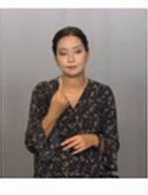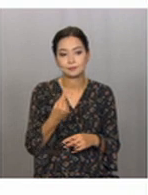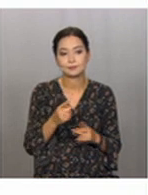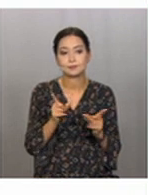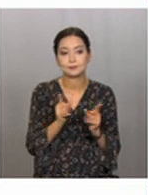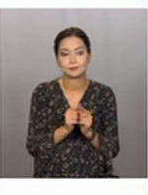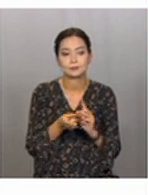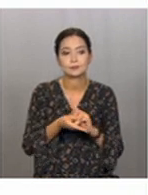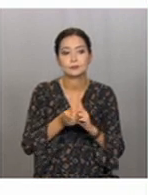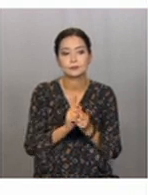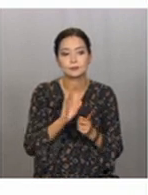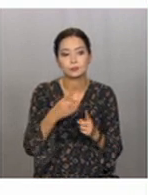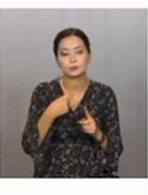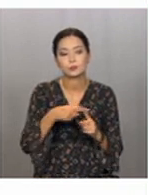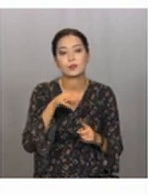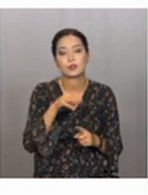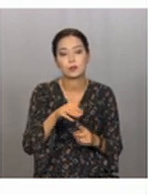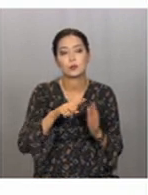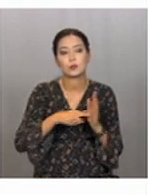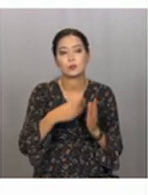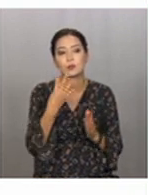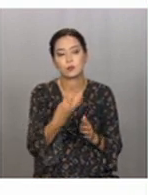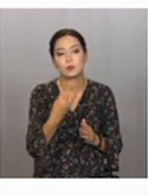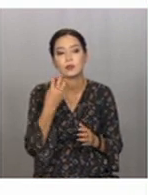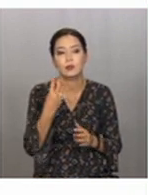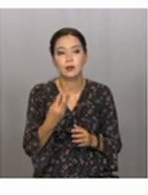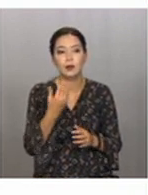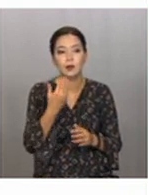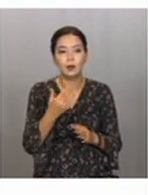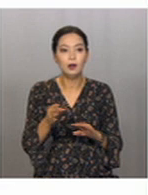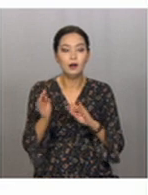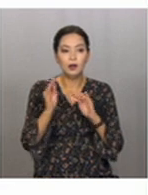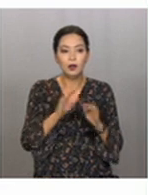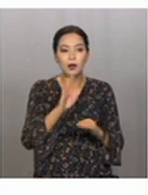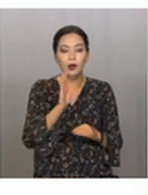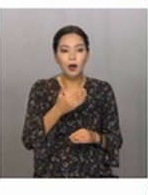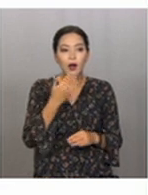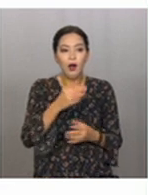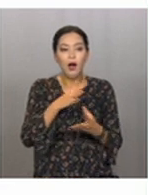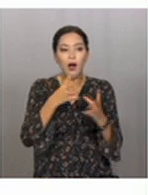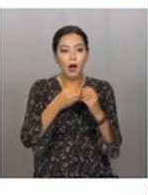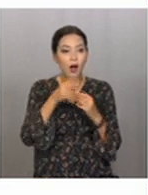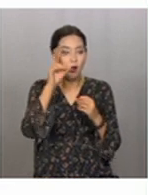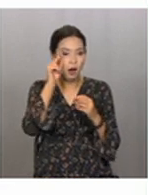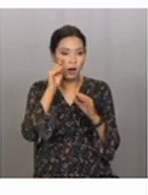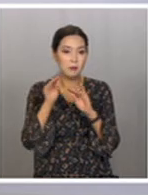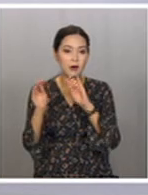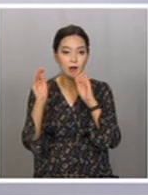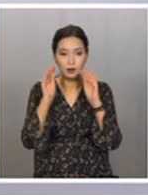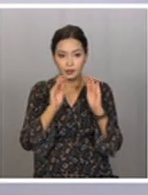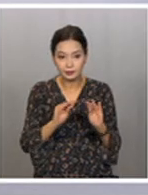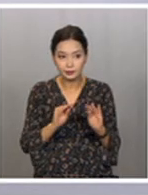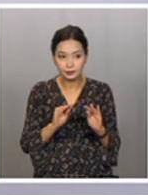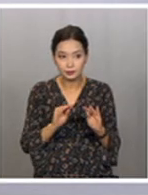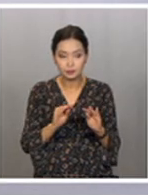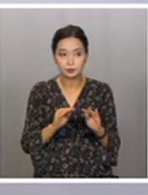алмастырамыз. Қосылған Т көбейтілген Б векторының координаттарымен алмастырамыз. Тең, енді 2-ні координаттағы